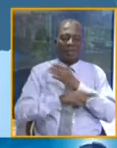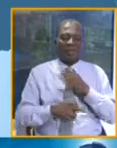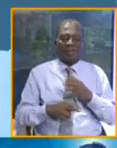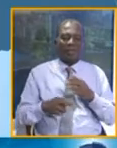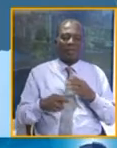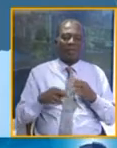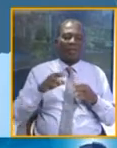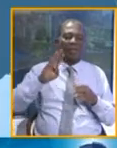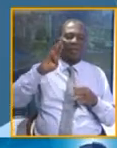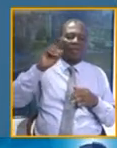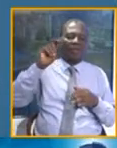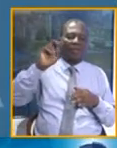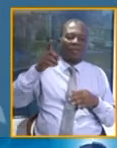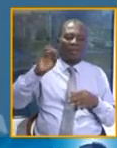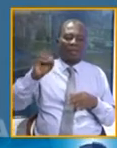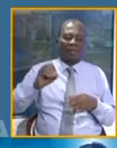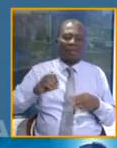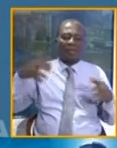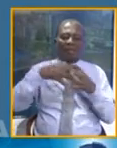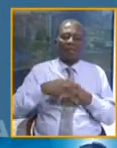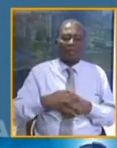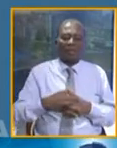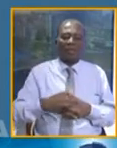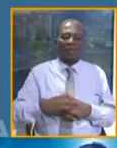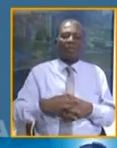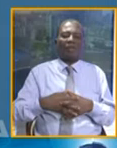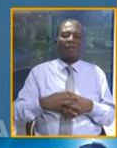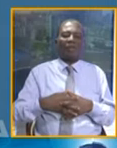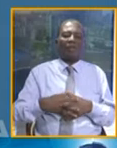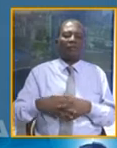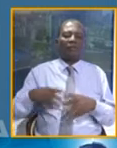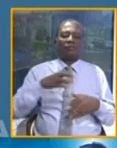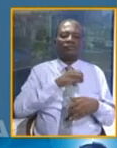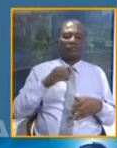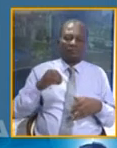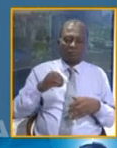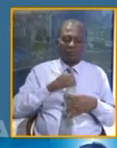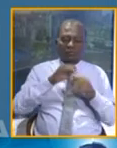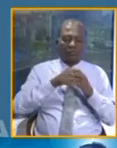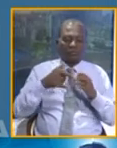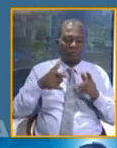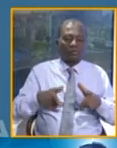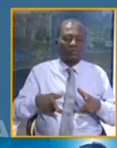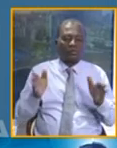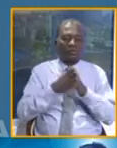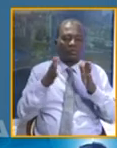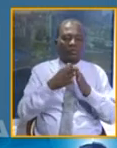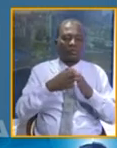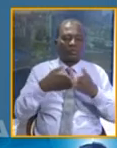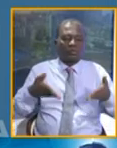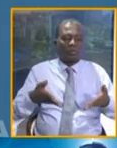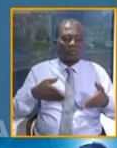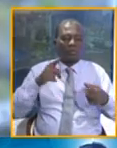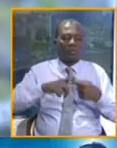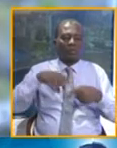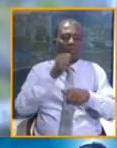à Bondo, l'union des forces conduit le développement. Les cadres et ressortissants de cette localité se sont réunis ici à Abidjan